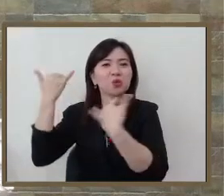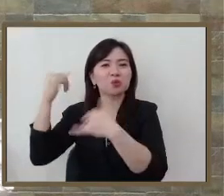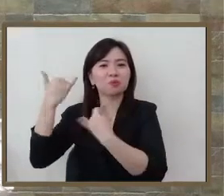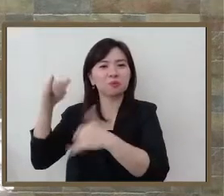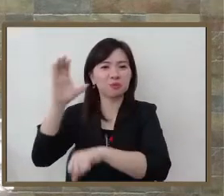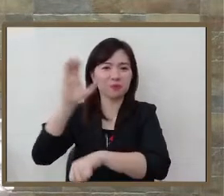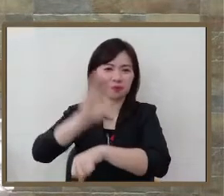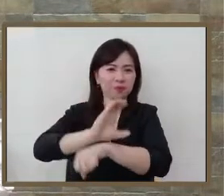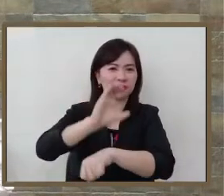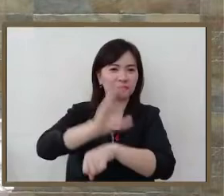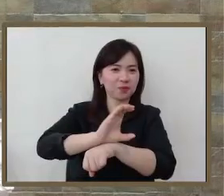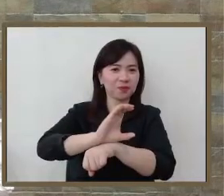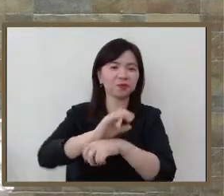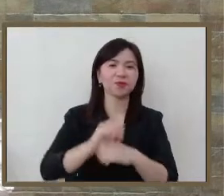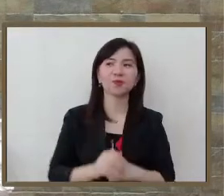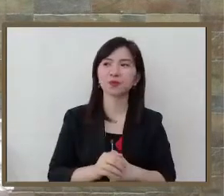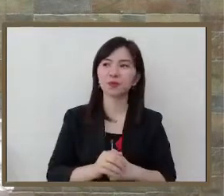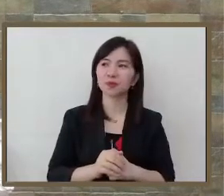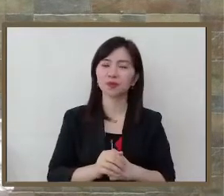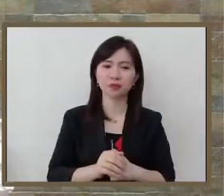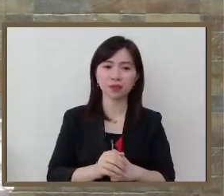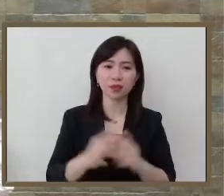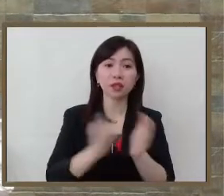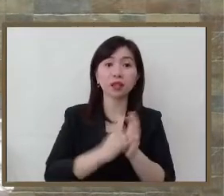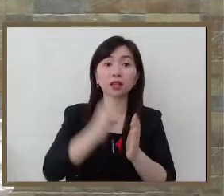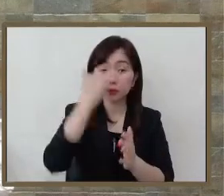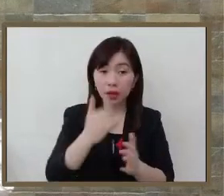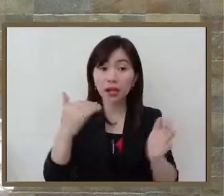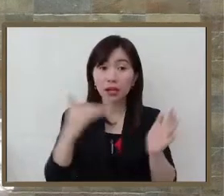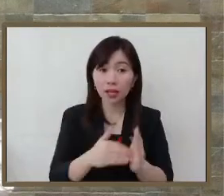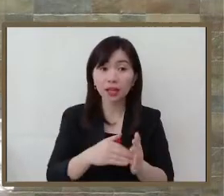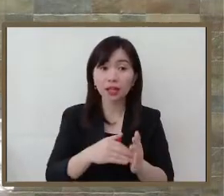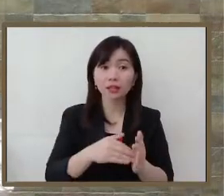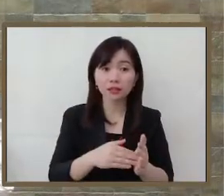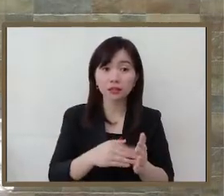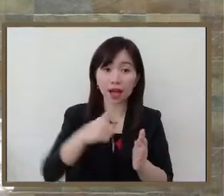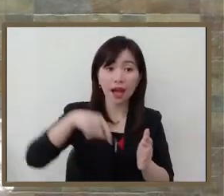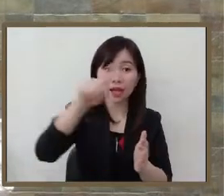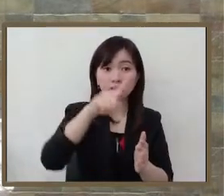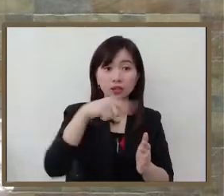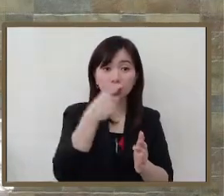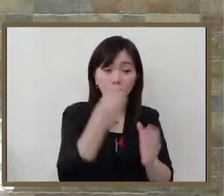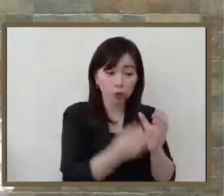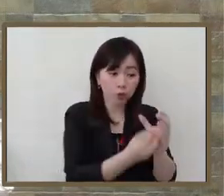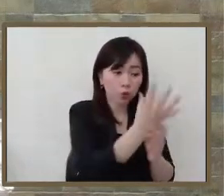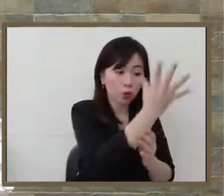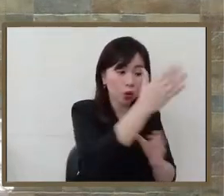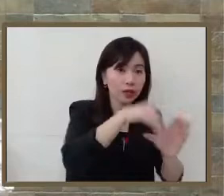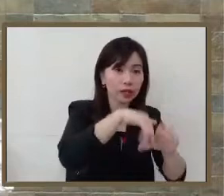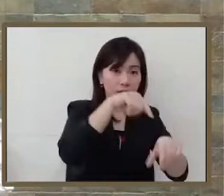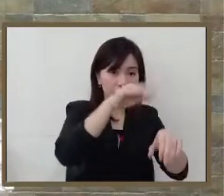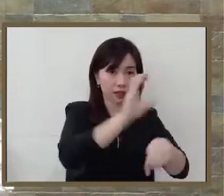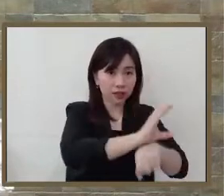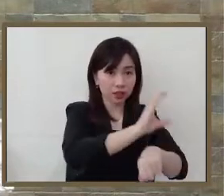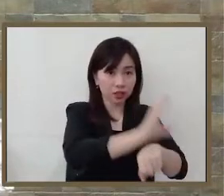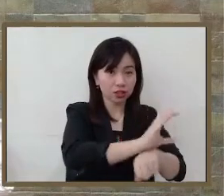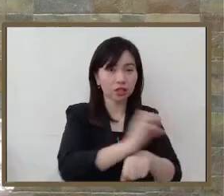church. Kaya po ngayon, kailangan din namin ng salita ng Diyos. I've been in that